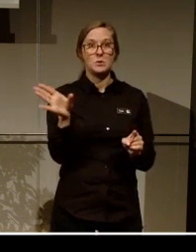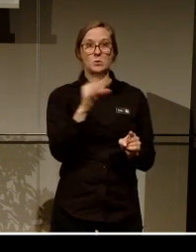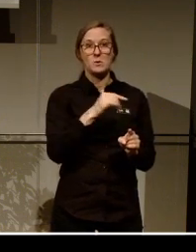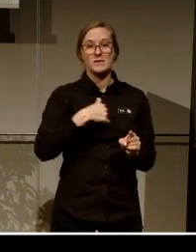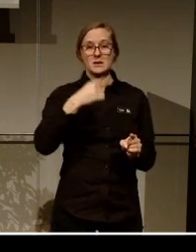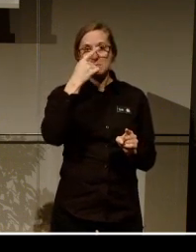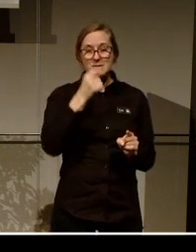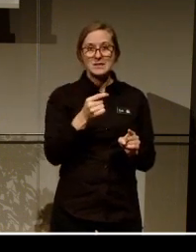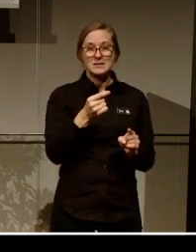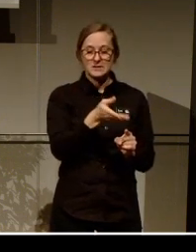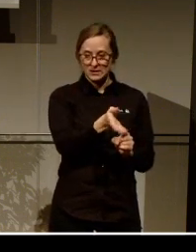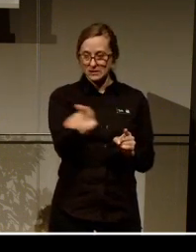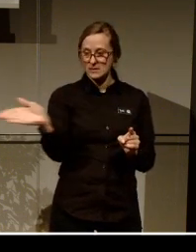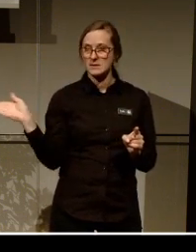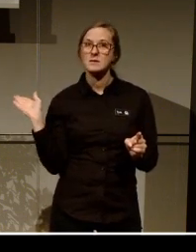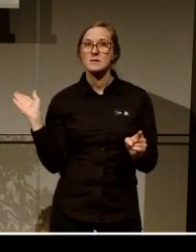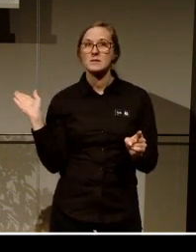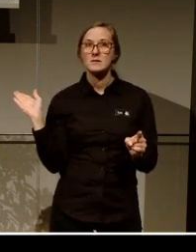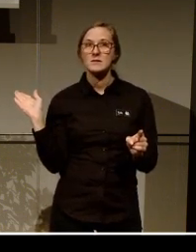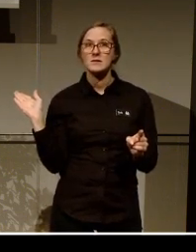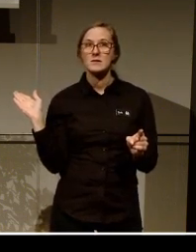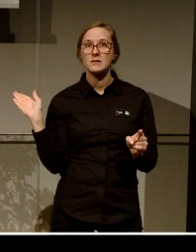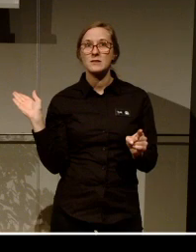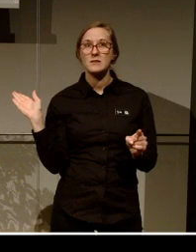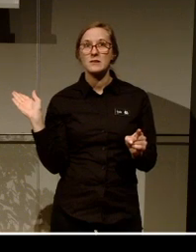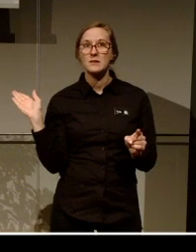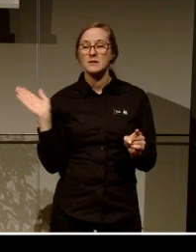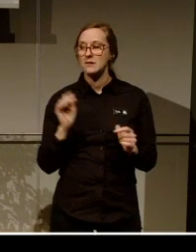av det som är museet på nätet.